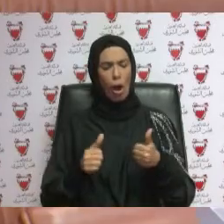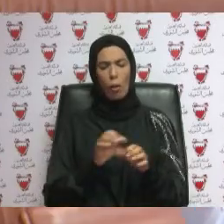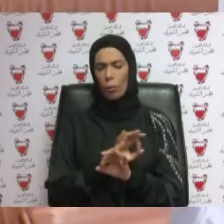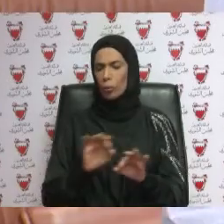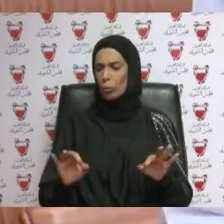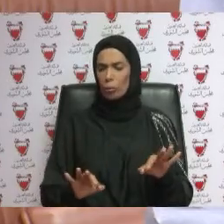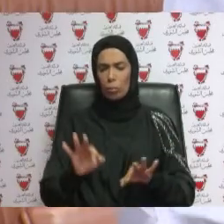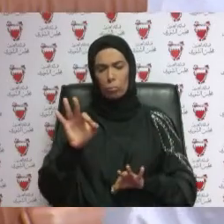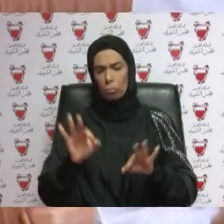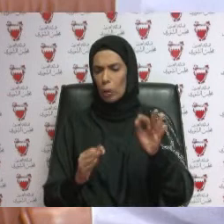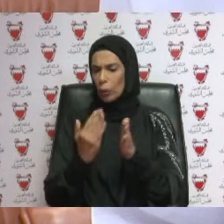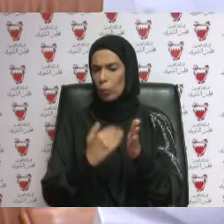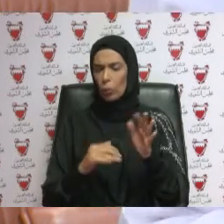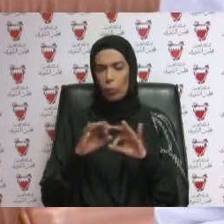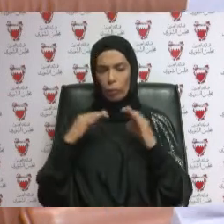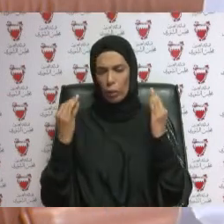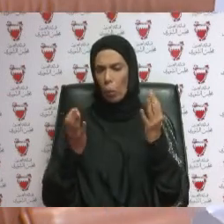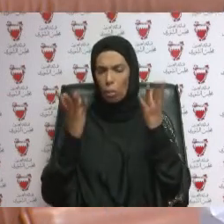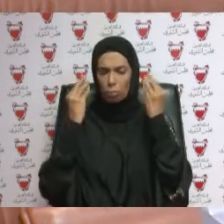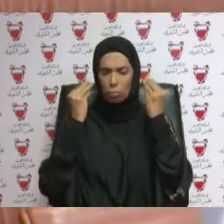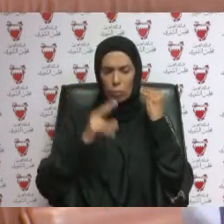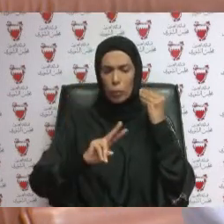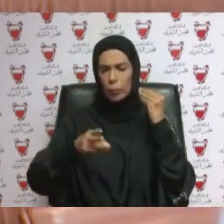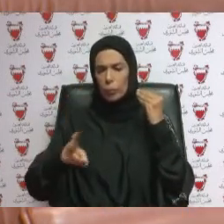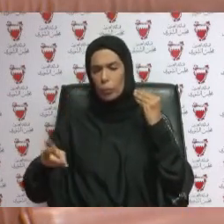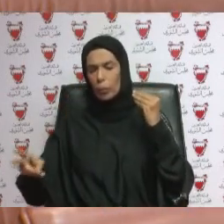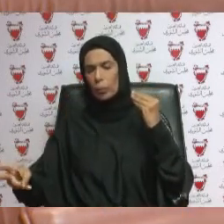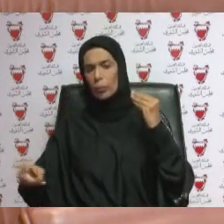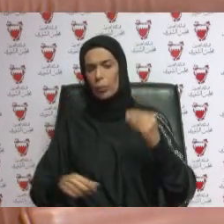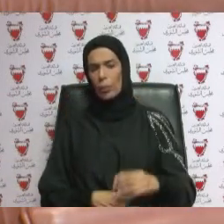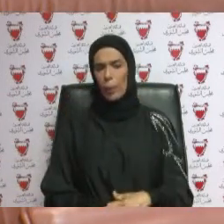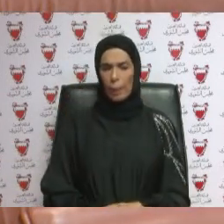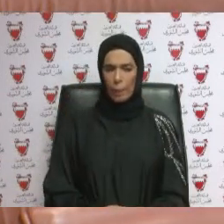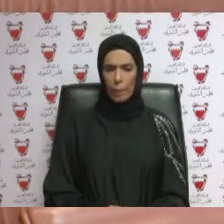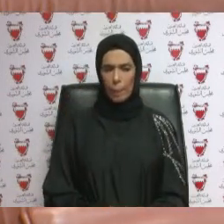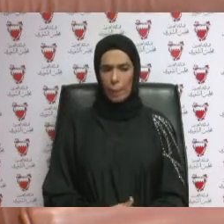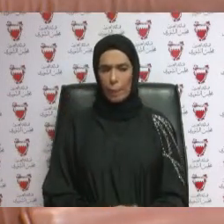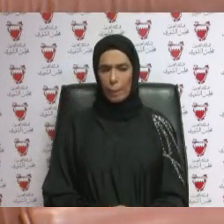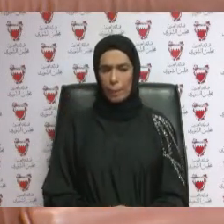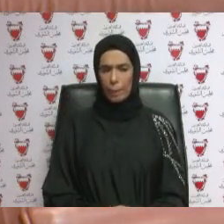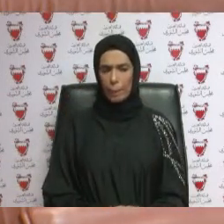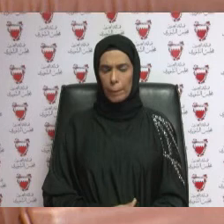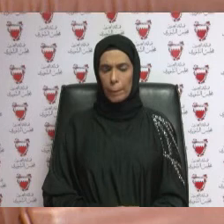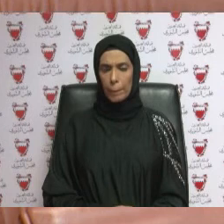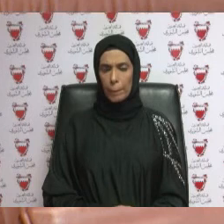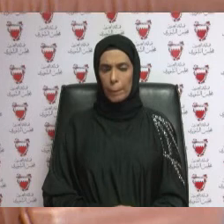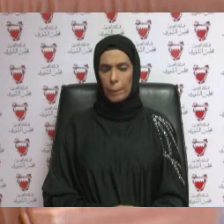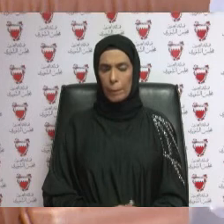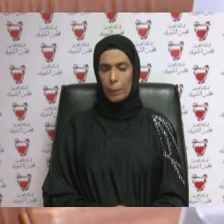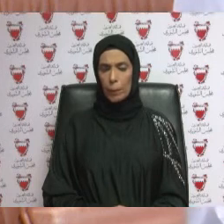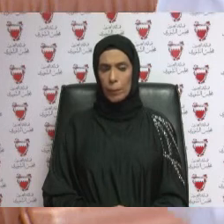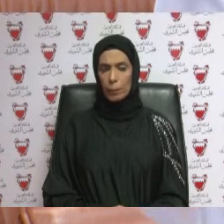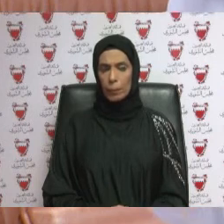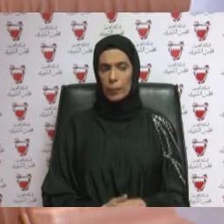السياسية والاقتصادية والاجتماعية والثقافية إلى غير ذلك من ميادين الحياة الأخرى. معالي